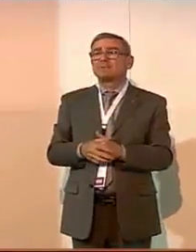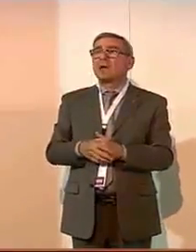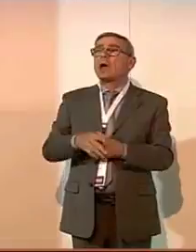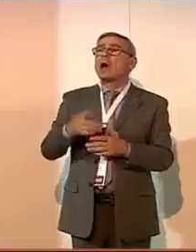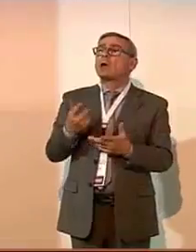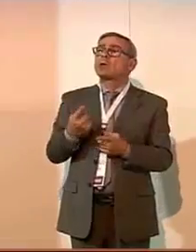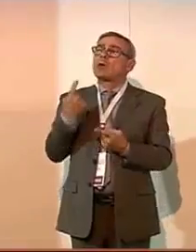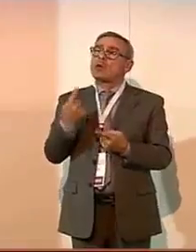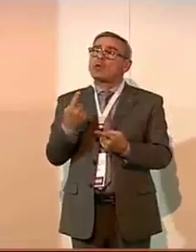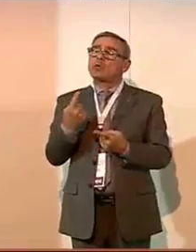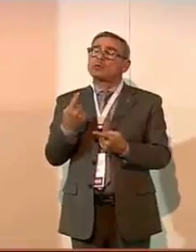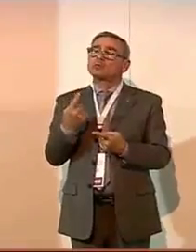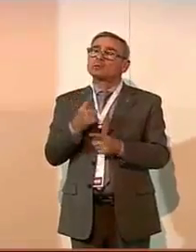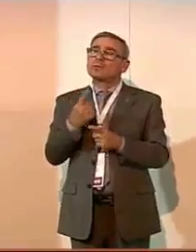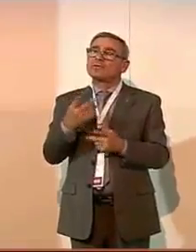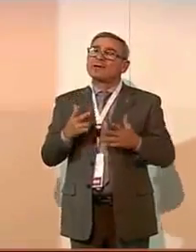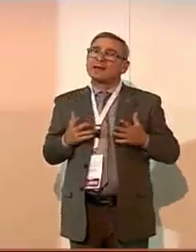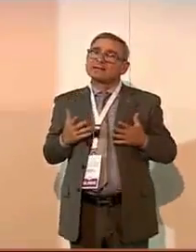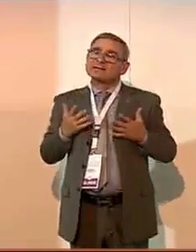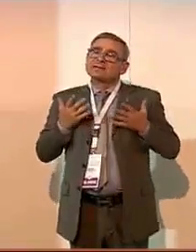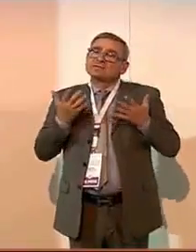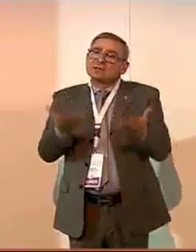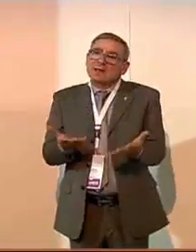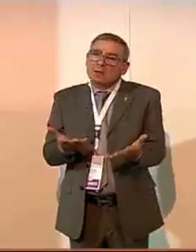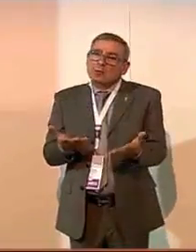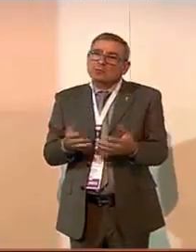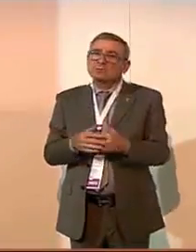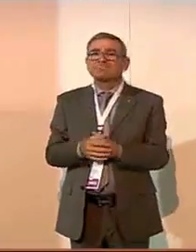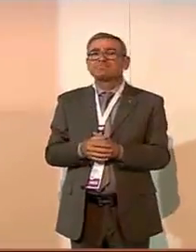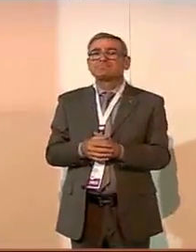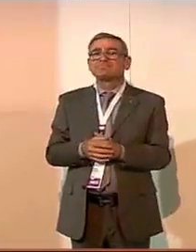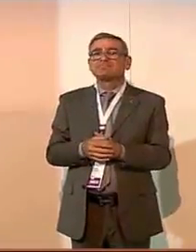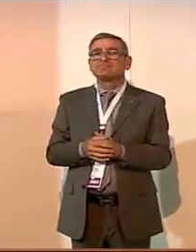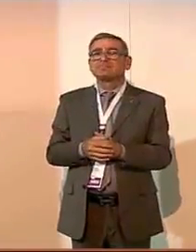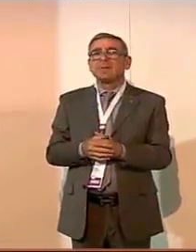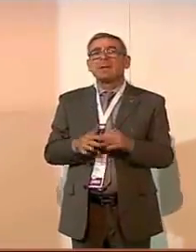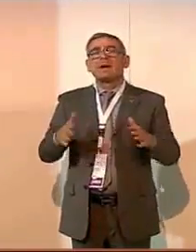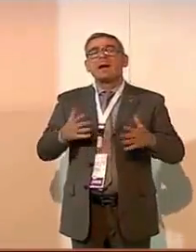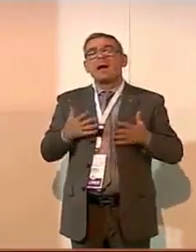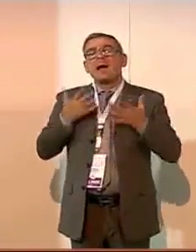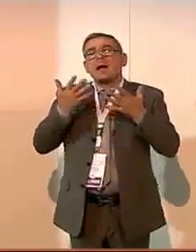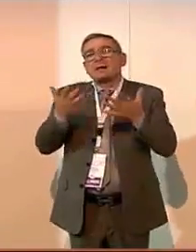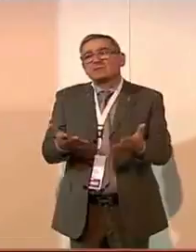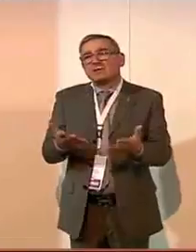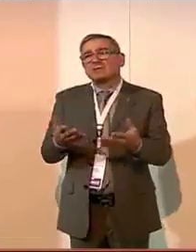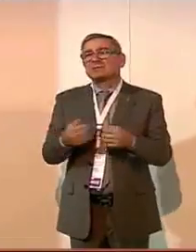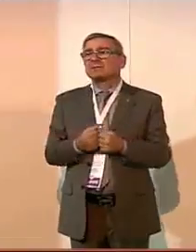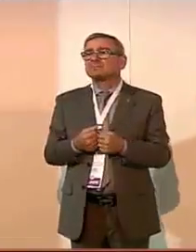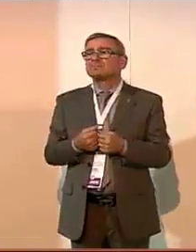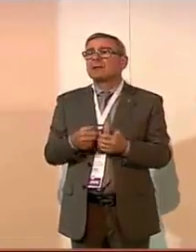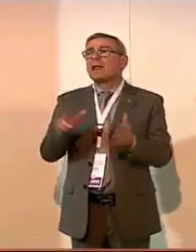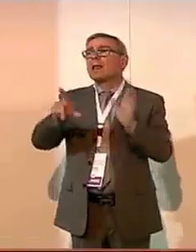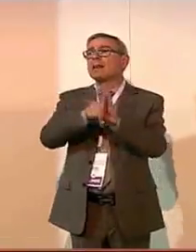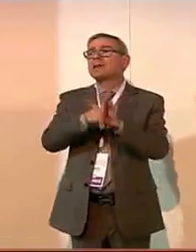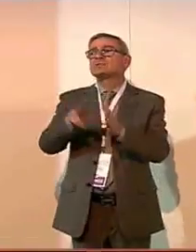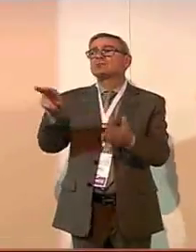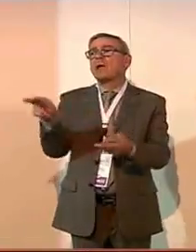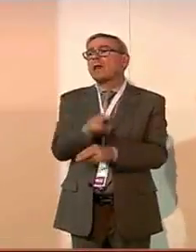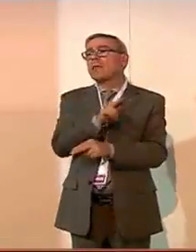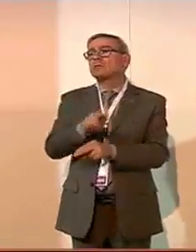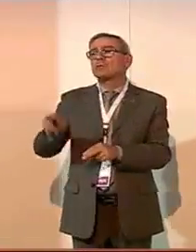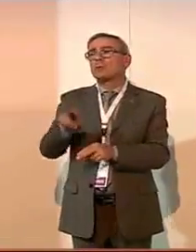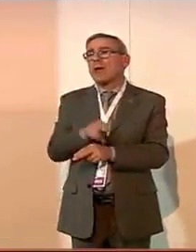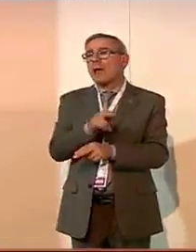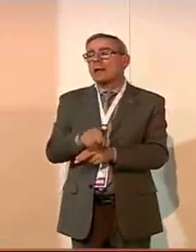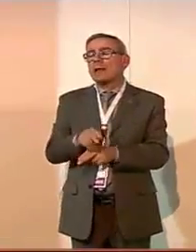un atto di generosità e su questo piano non servono appelli servono atti la fiducia sulla legge elettorale ha spezzato un altro filo io spero